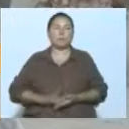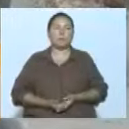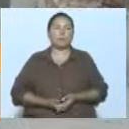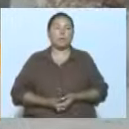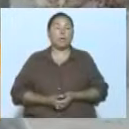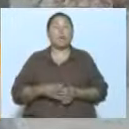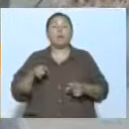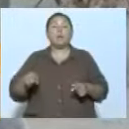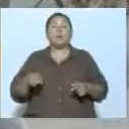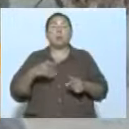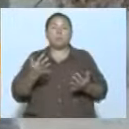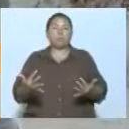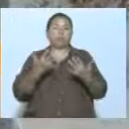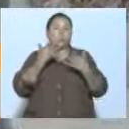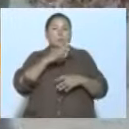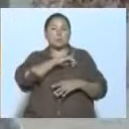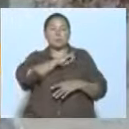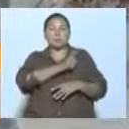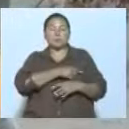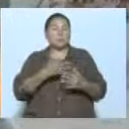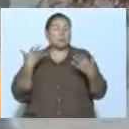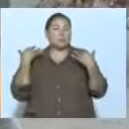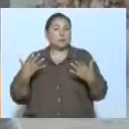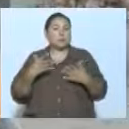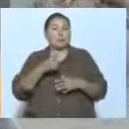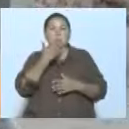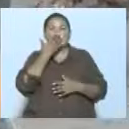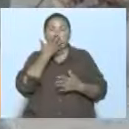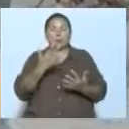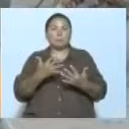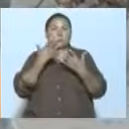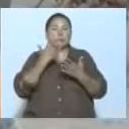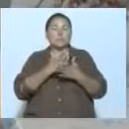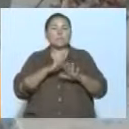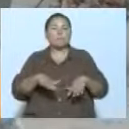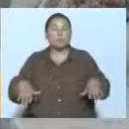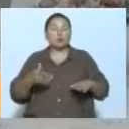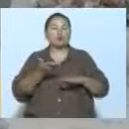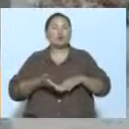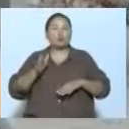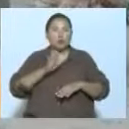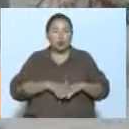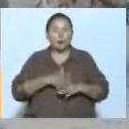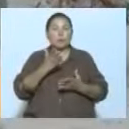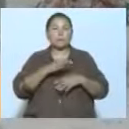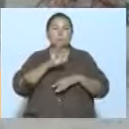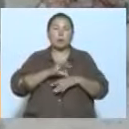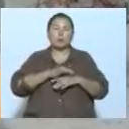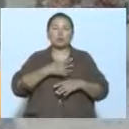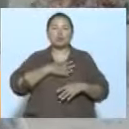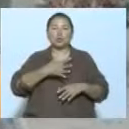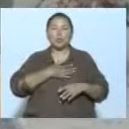С полигона доносится вонь, невозможно дышать. Ладно мы, но ведь у многих есть дети, им еще труднее. Есть и больные, им дышать